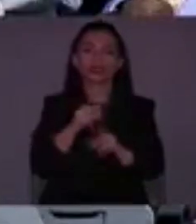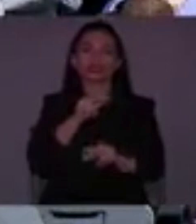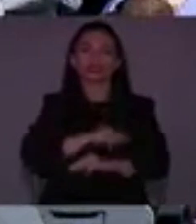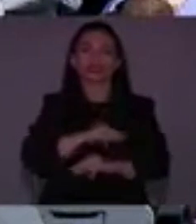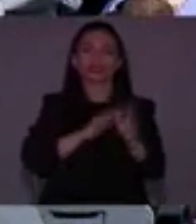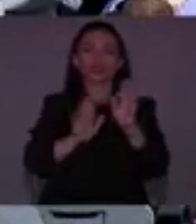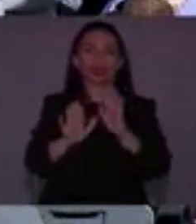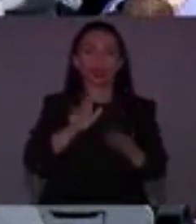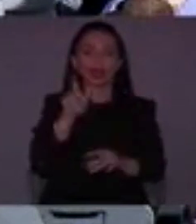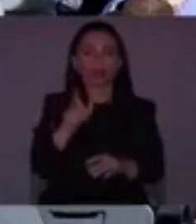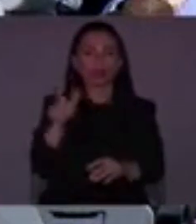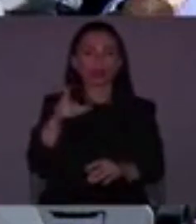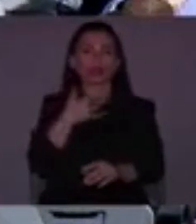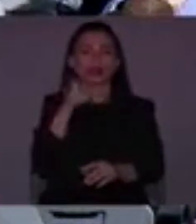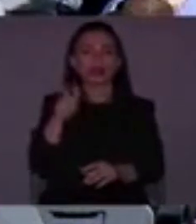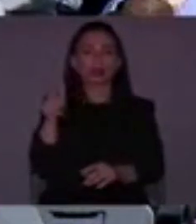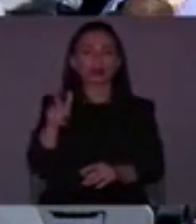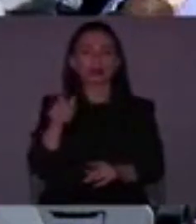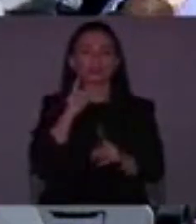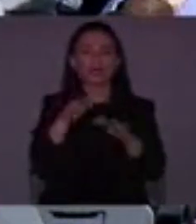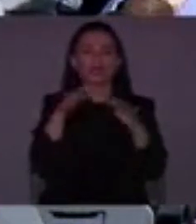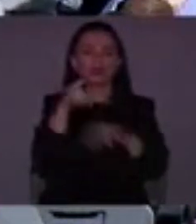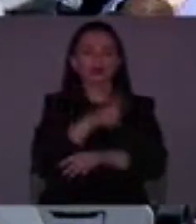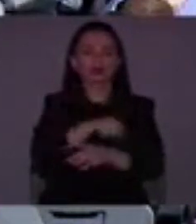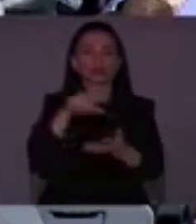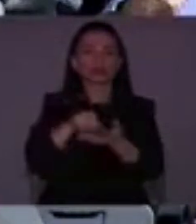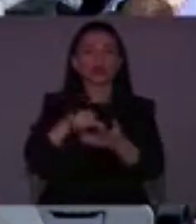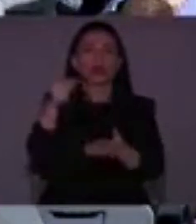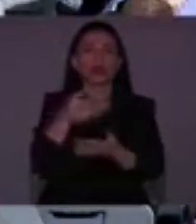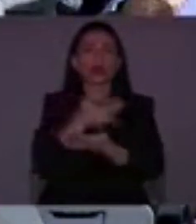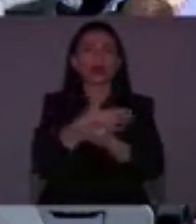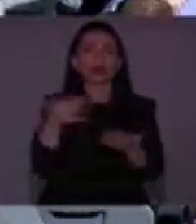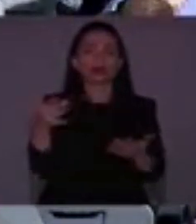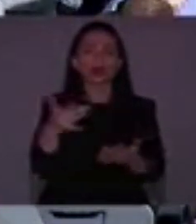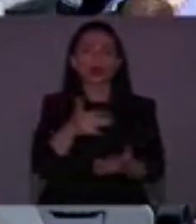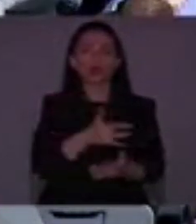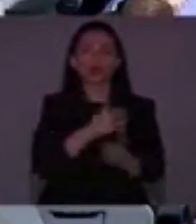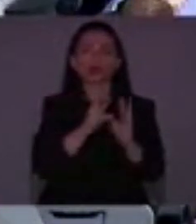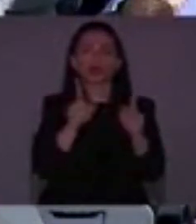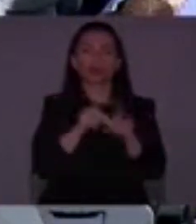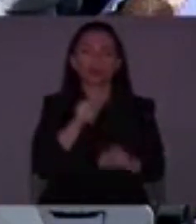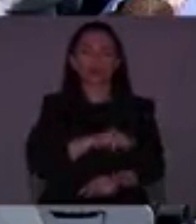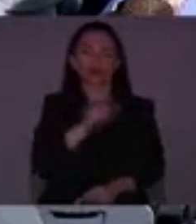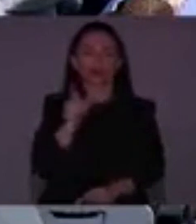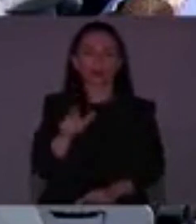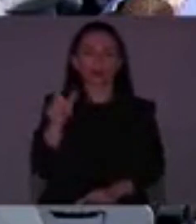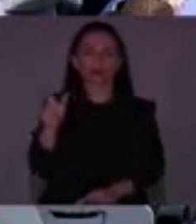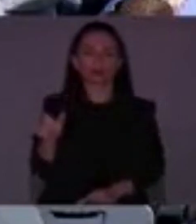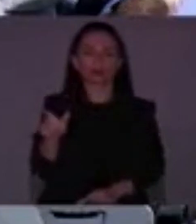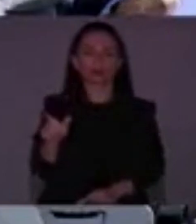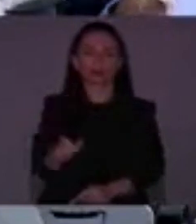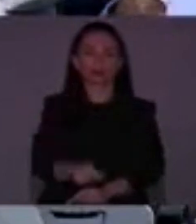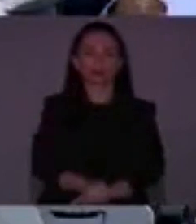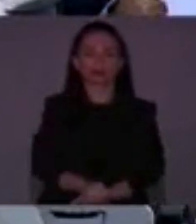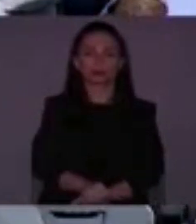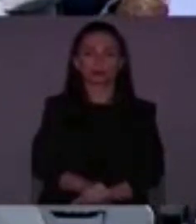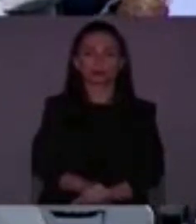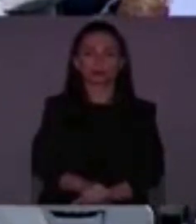სამსახურის ხელმძღვანელები, გამგებლები, საკრებულოს წევრები, ათასობით გულანთებული თანამშრომელი.